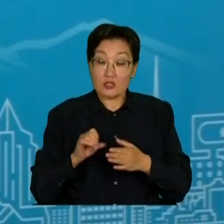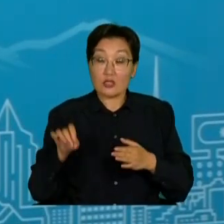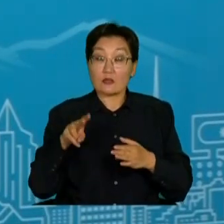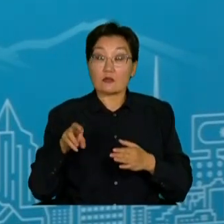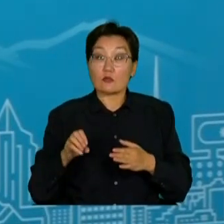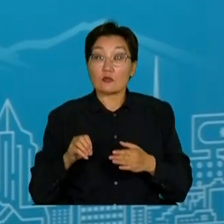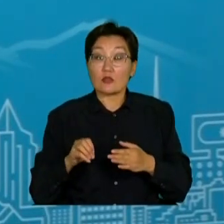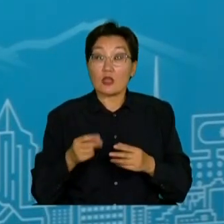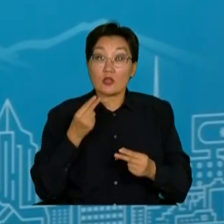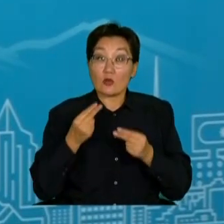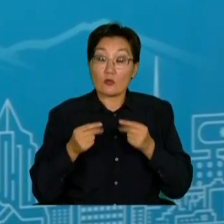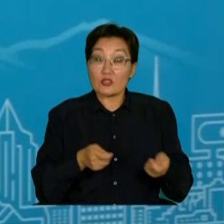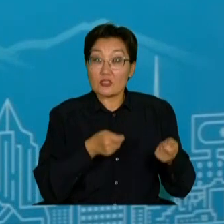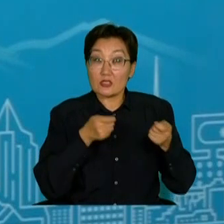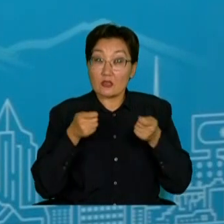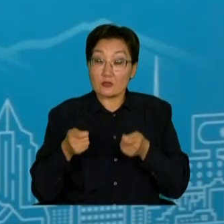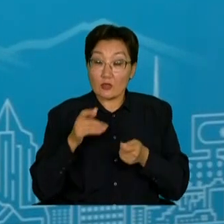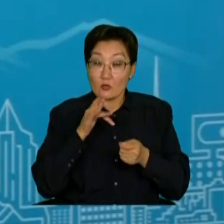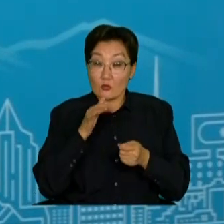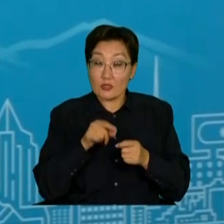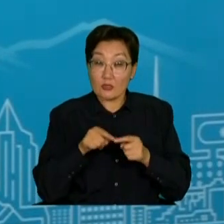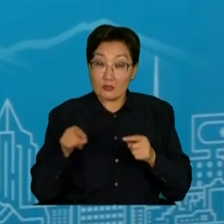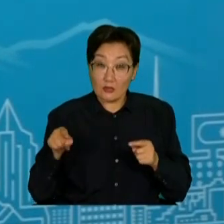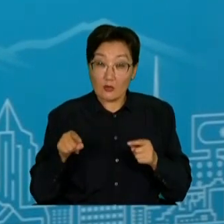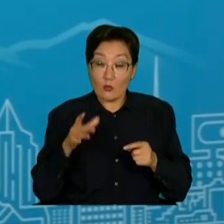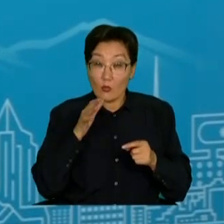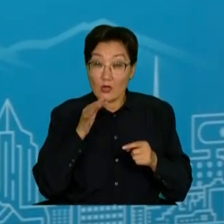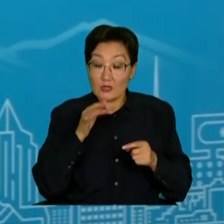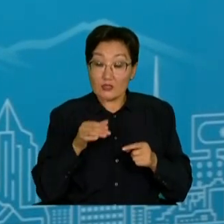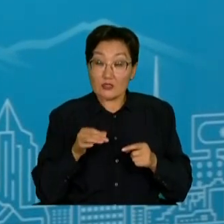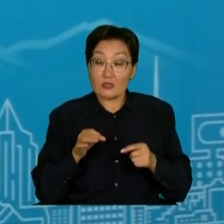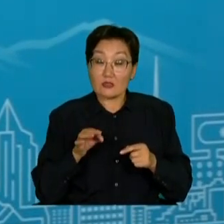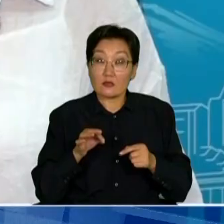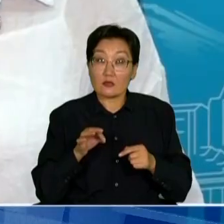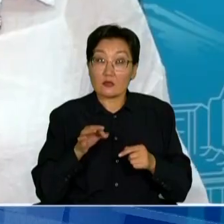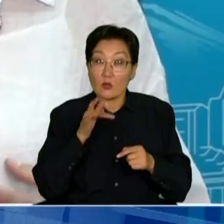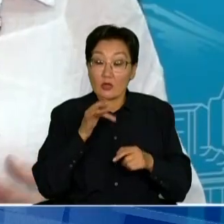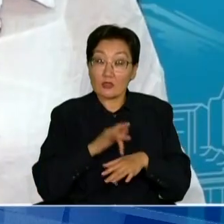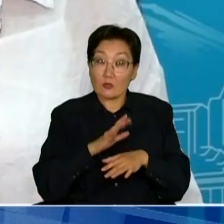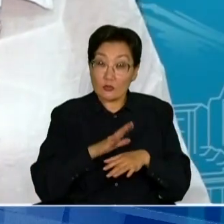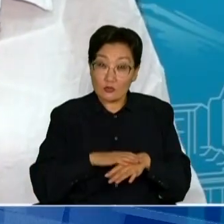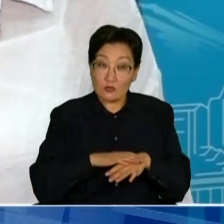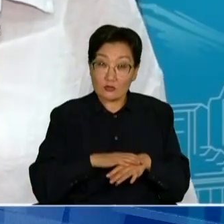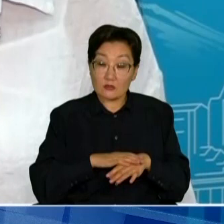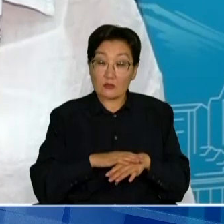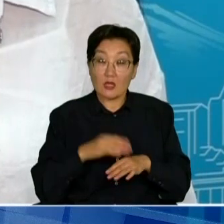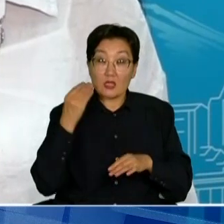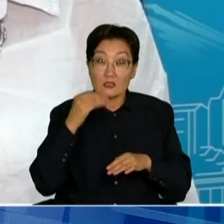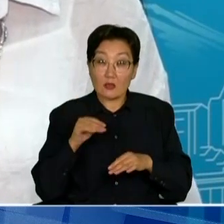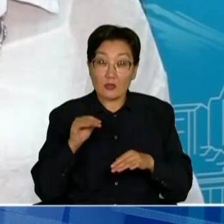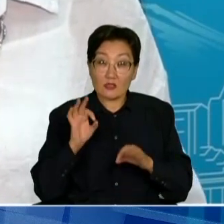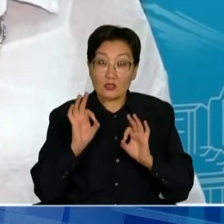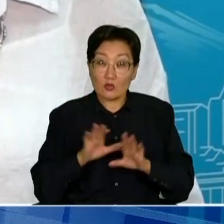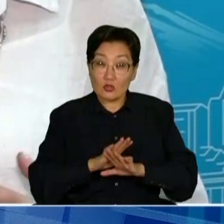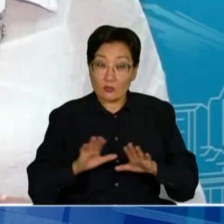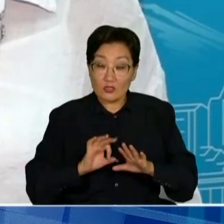қатар тағам тасымалдау кезінде уақытының дұрыс болмауы, жаңа сапасының дұрыс болмауы